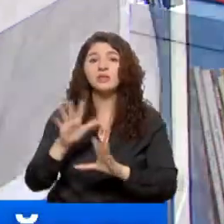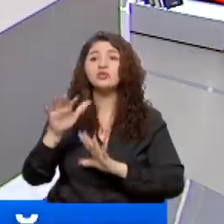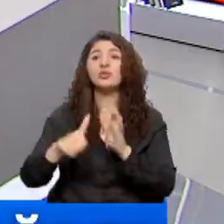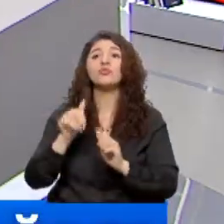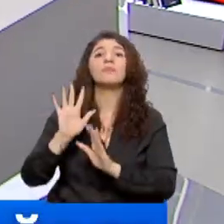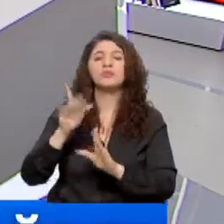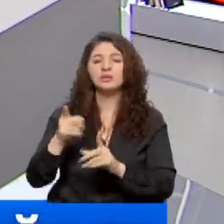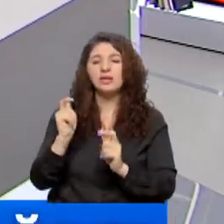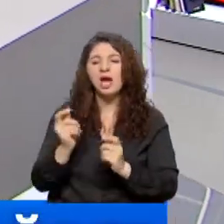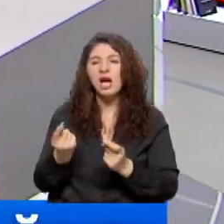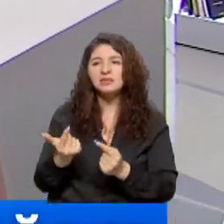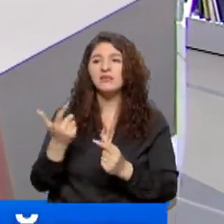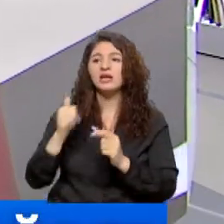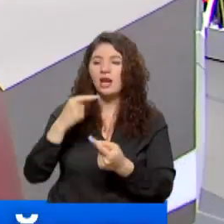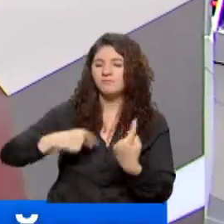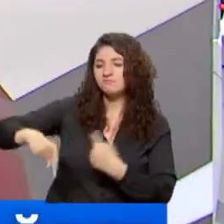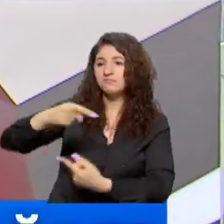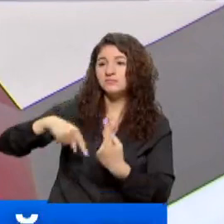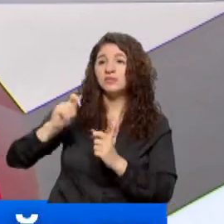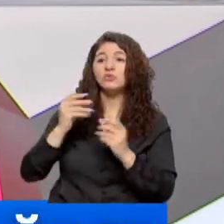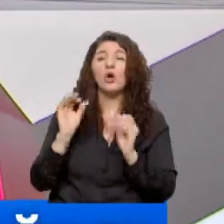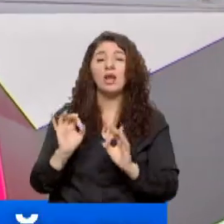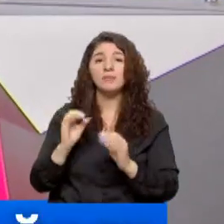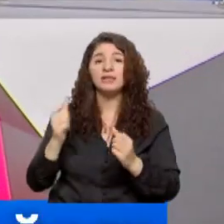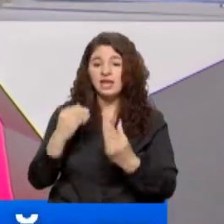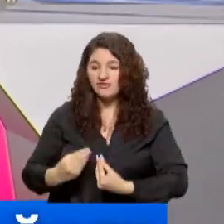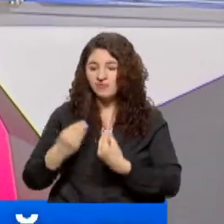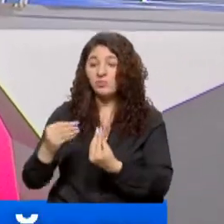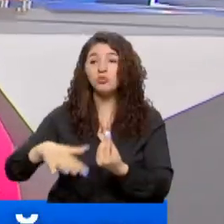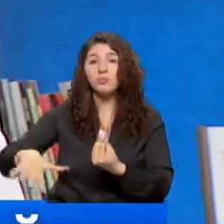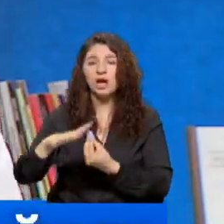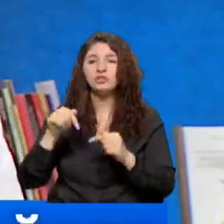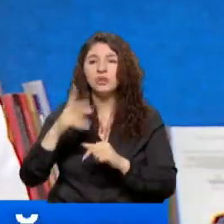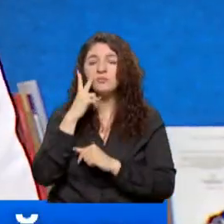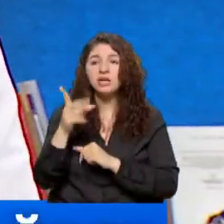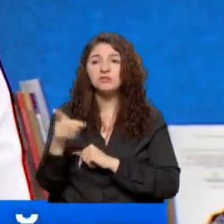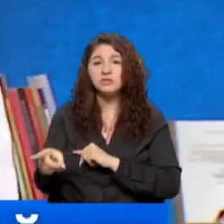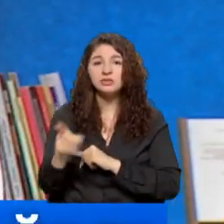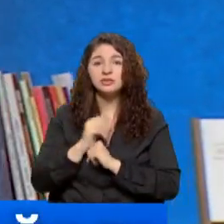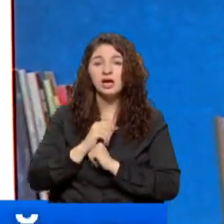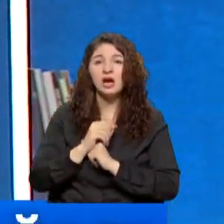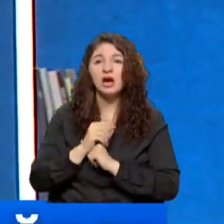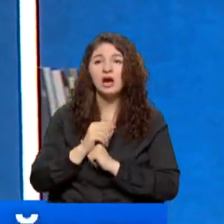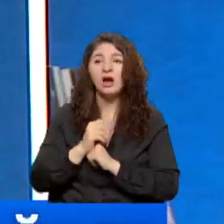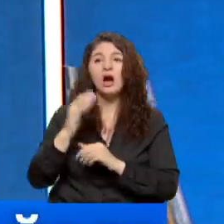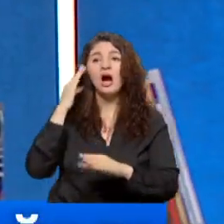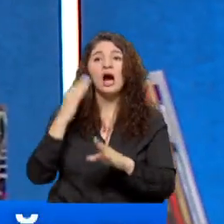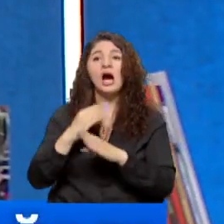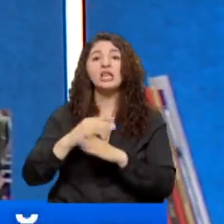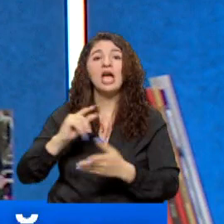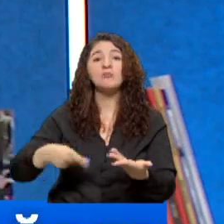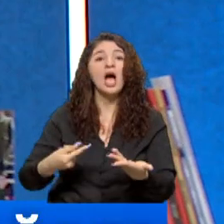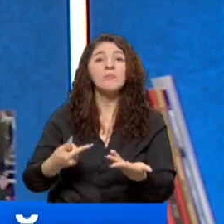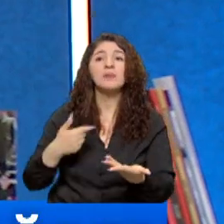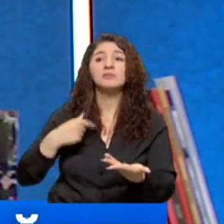söndürmeden bunu yapabilmek veya geri kazanımını yapmak çok önemli geri vermek toprağı şimdi baktığımız zaman anlaşma